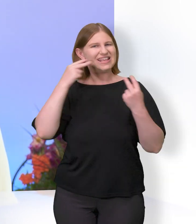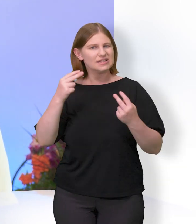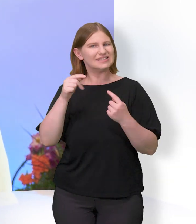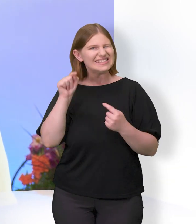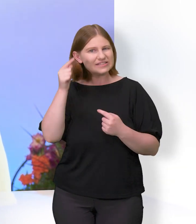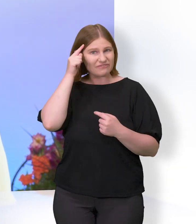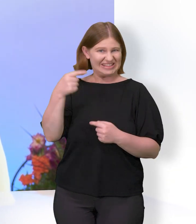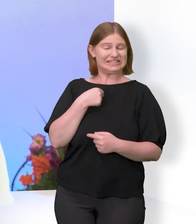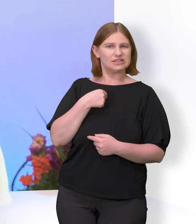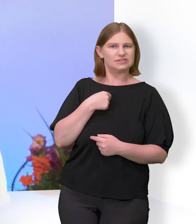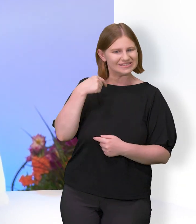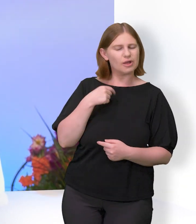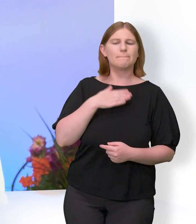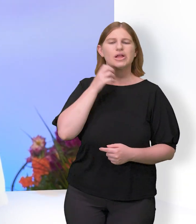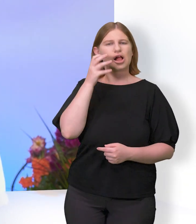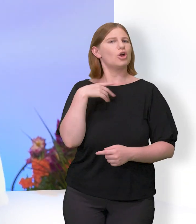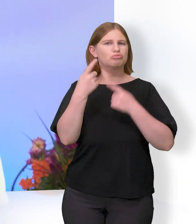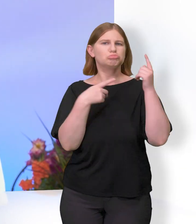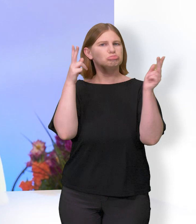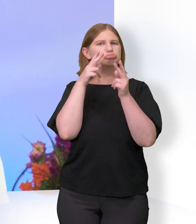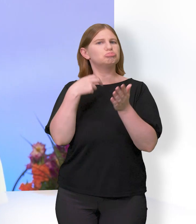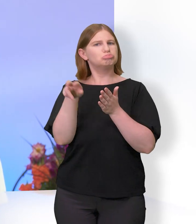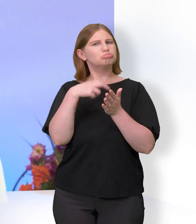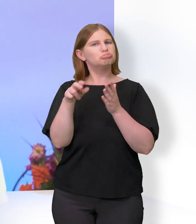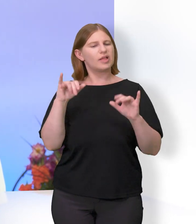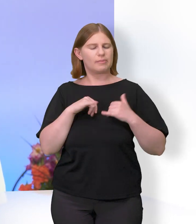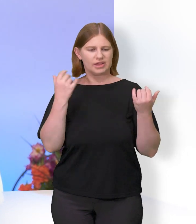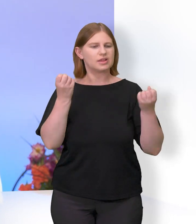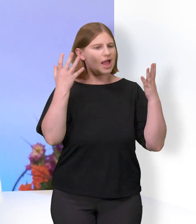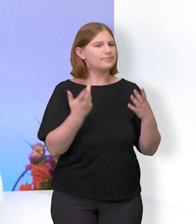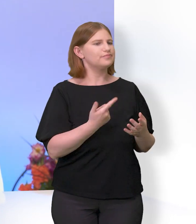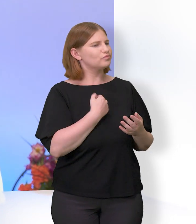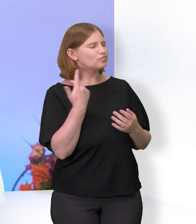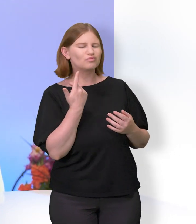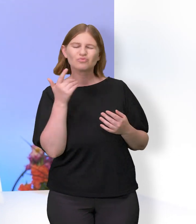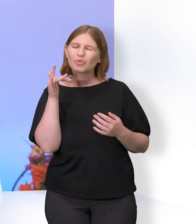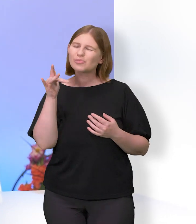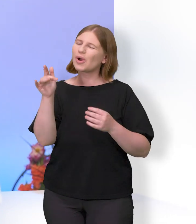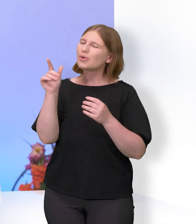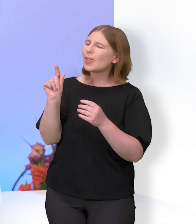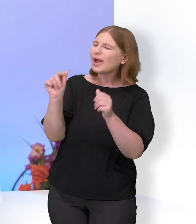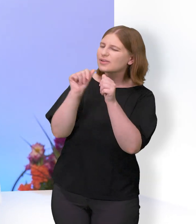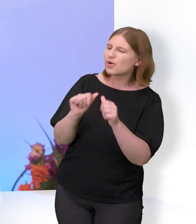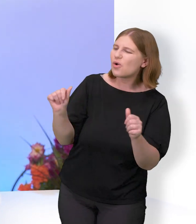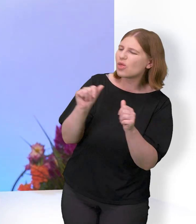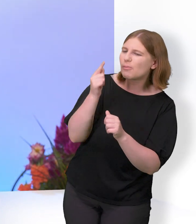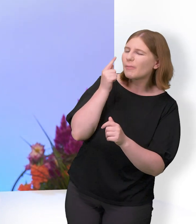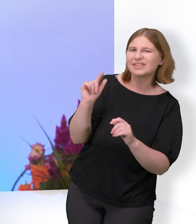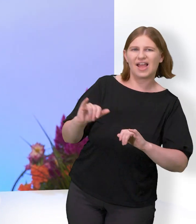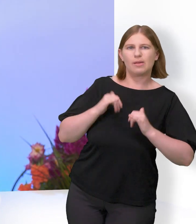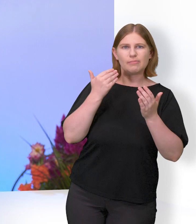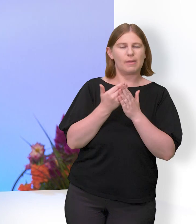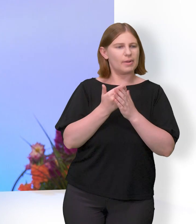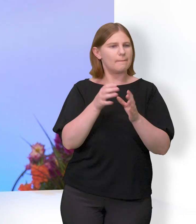Wissen gehe ich in meinen Alltag, erlebe kleine, sanfte Momente des Glücks, wenn zum